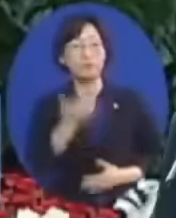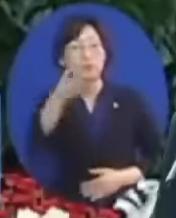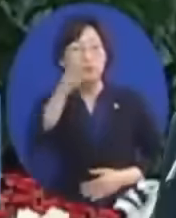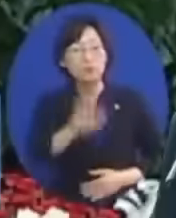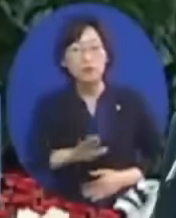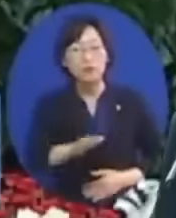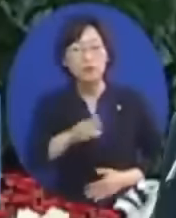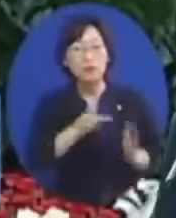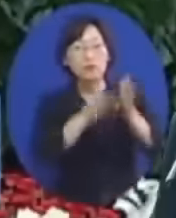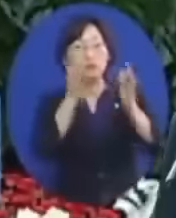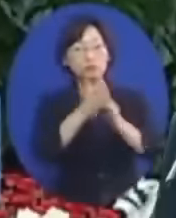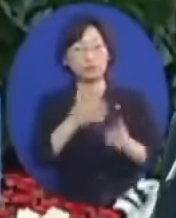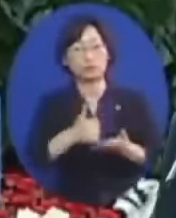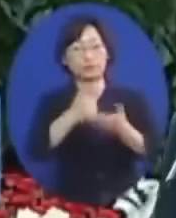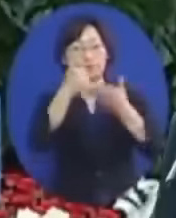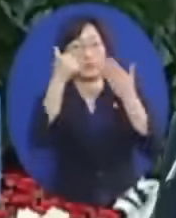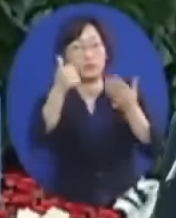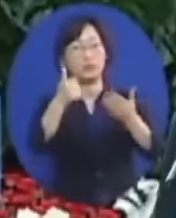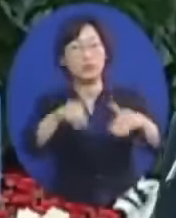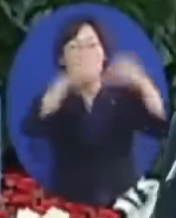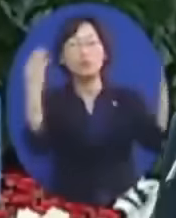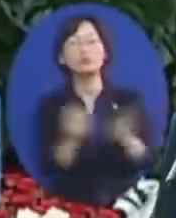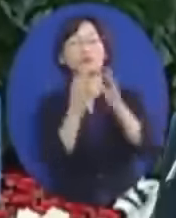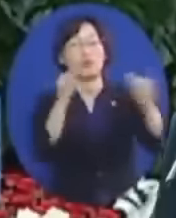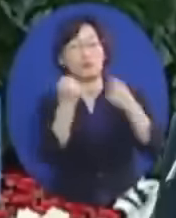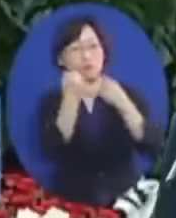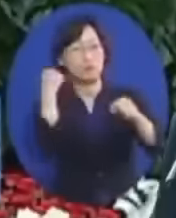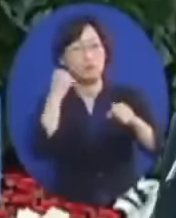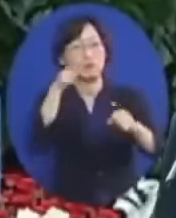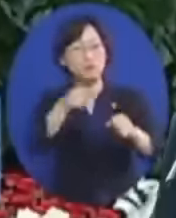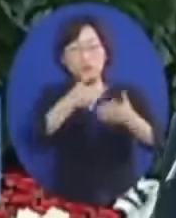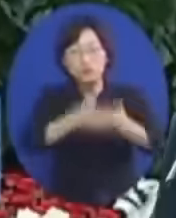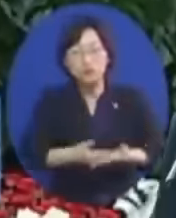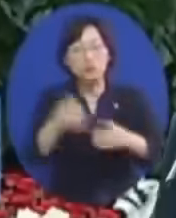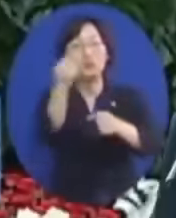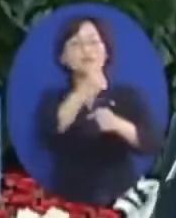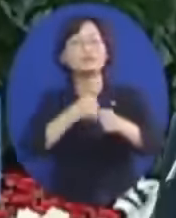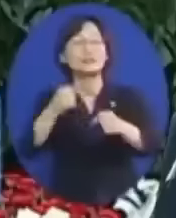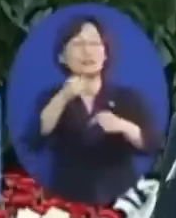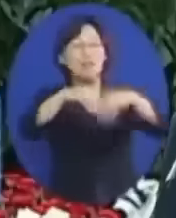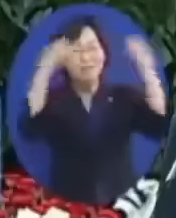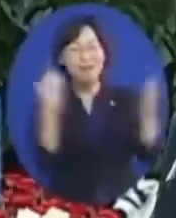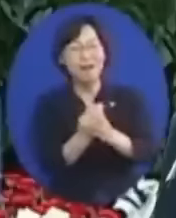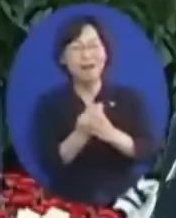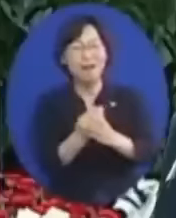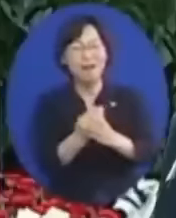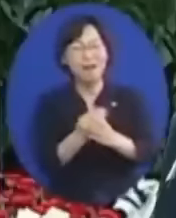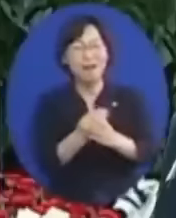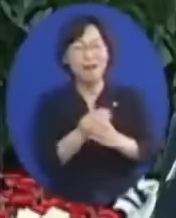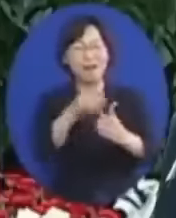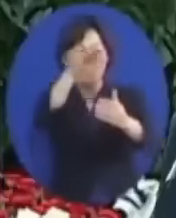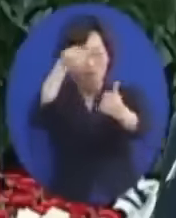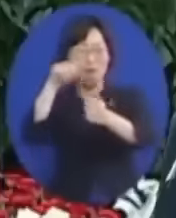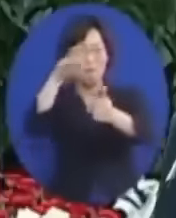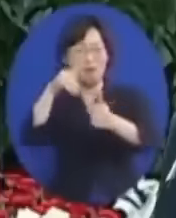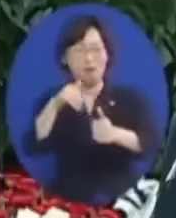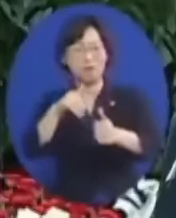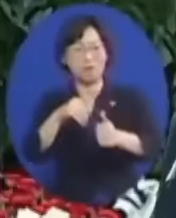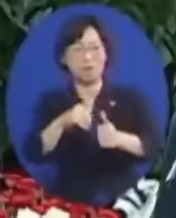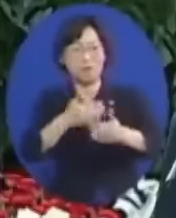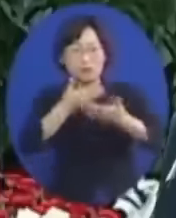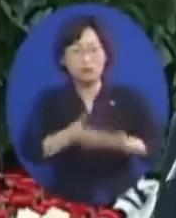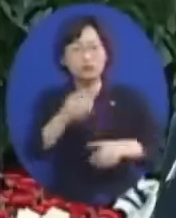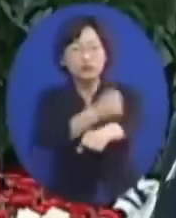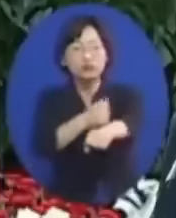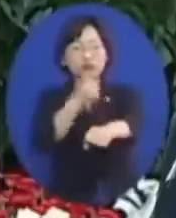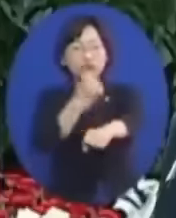그런데 예수님께서는 모든 사람이 다 피하는 이 무거운 짐을 다 내게로 가져오라고 말하는 것입니다. 수고하고